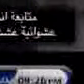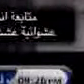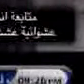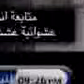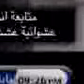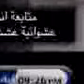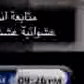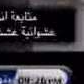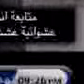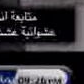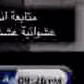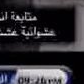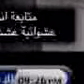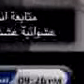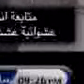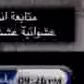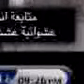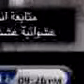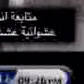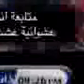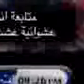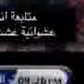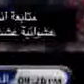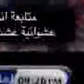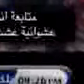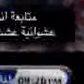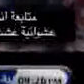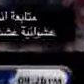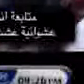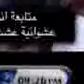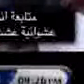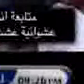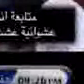النهارده في حي المهندسين وده شارع السودان،